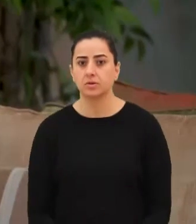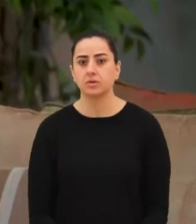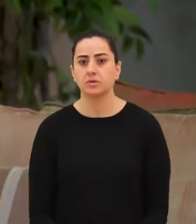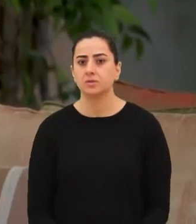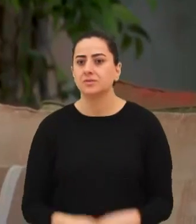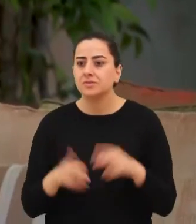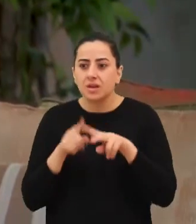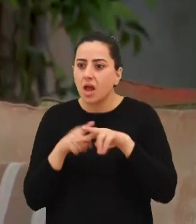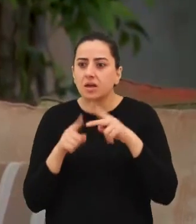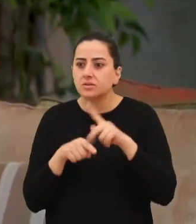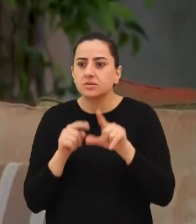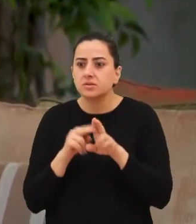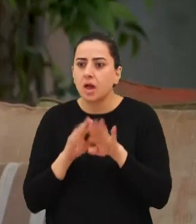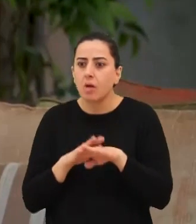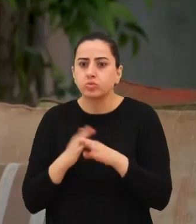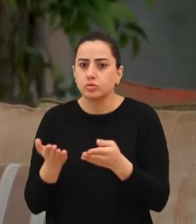Senin ne işin var orada kızım?